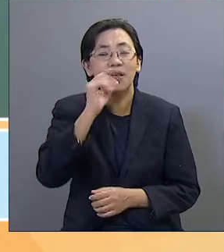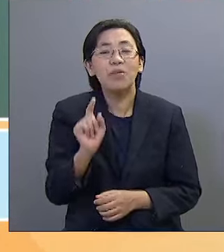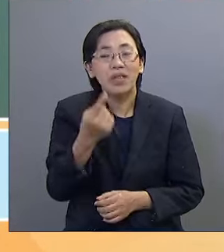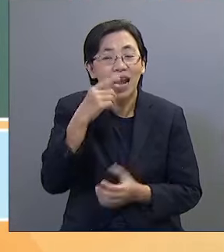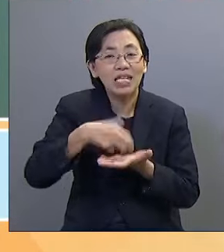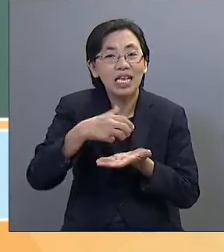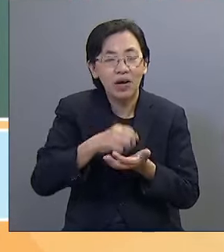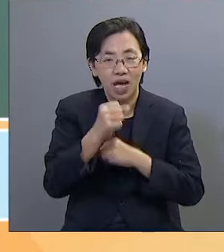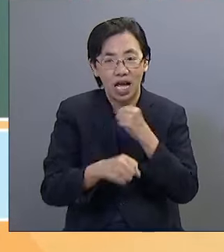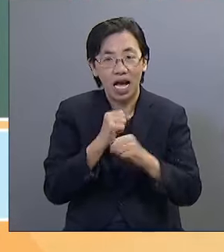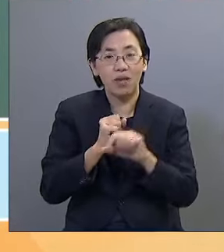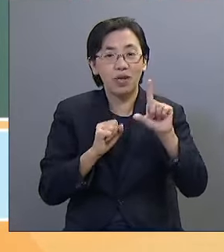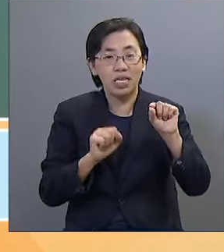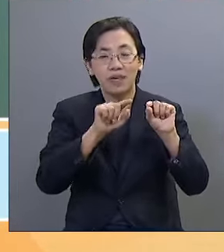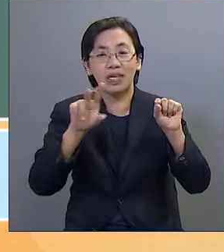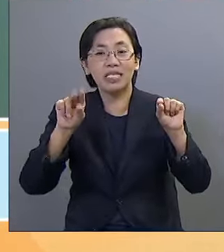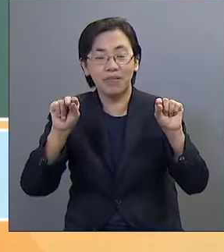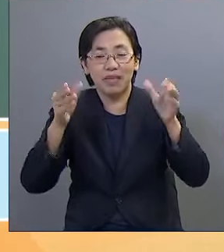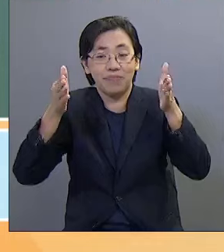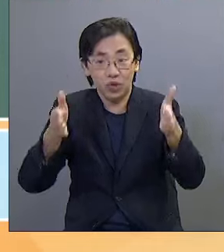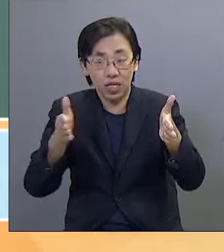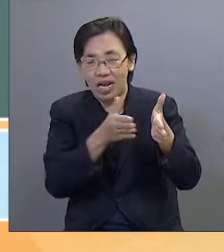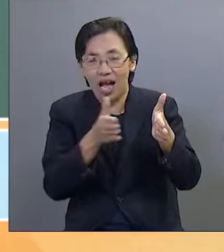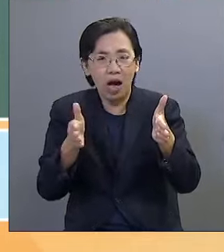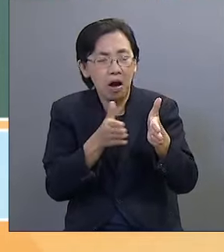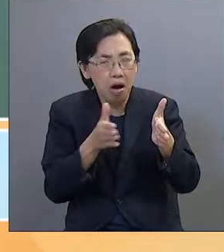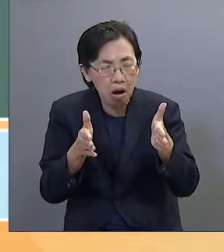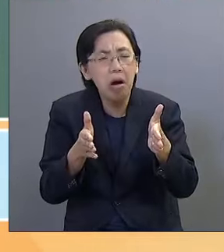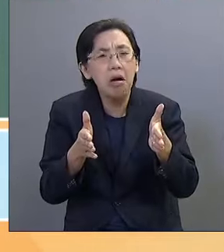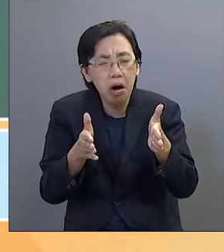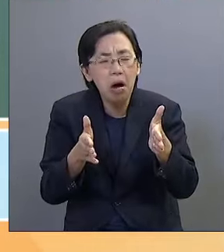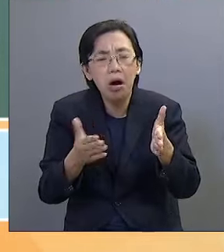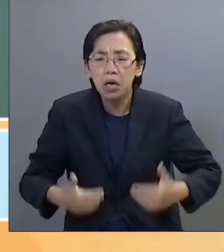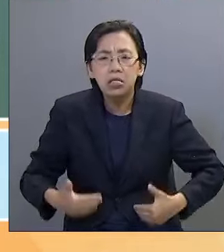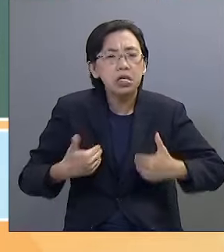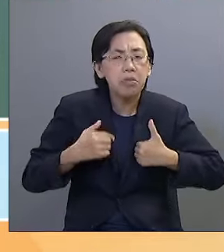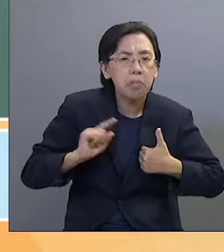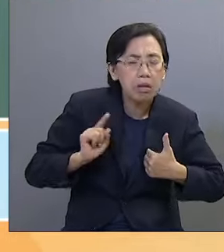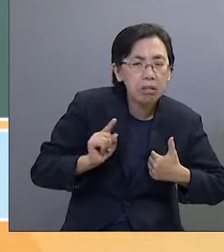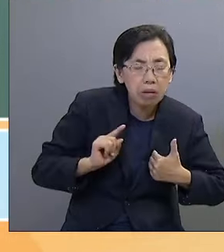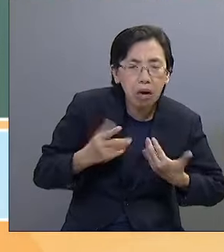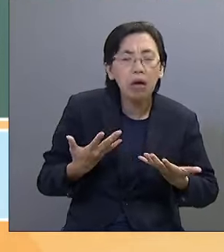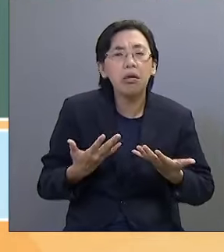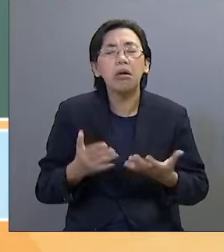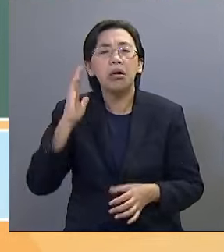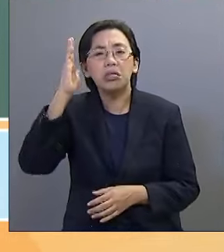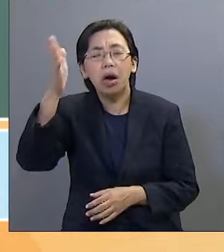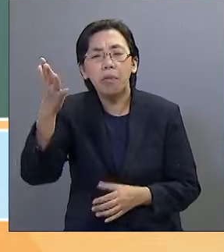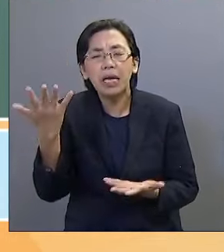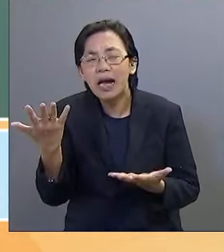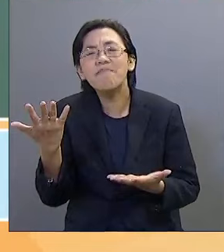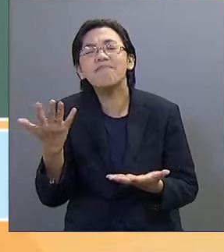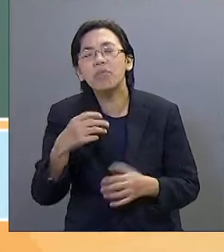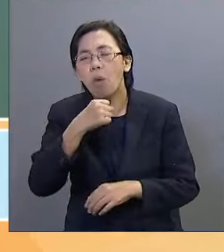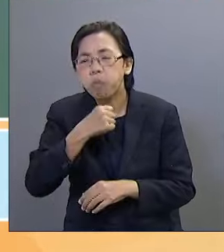วง 20-30 ปีในช่วงวัยนี้คือเป็นช่วงการปูพื้นฐานแหละจะทำให้การชะลอหรือสิ่งที่มันจะเกิดขึ้นนั้นเนี่ยช้าลงหรืออาจ